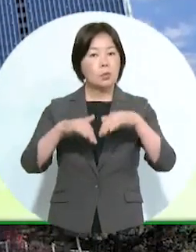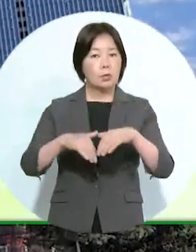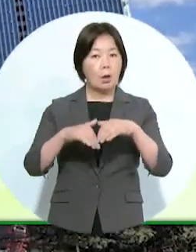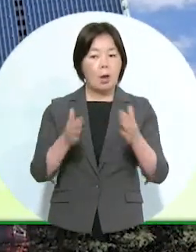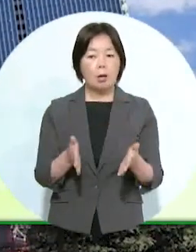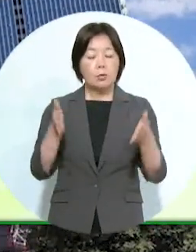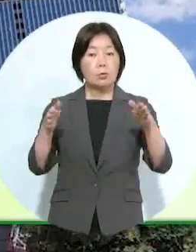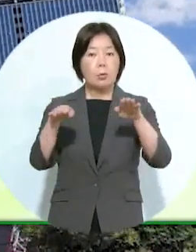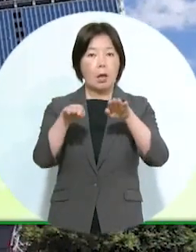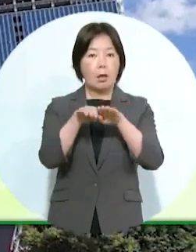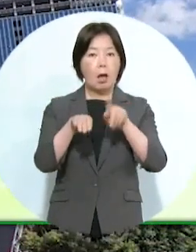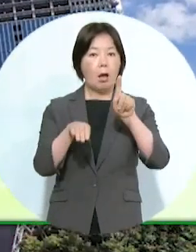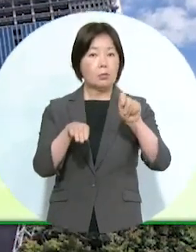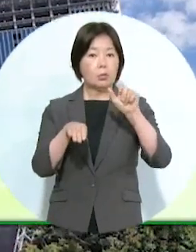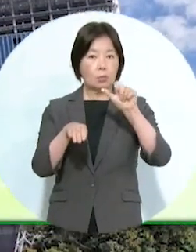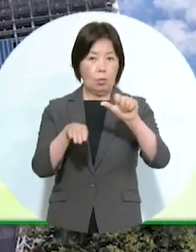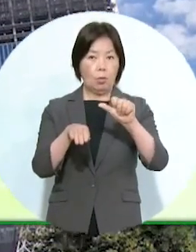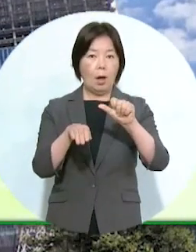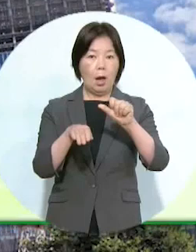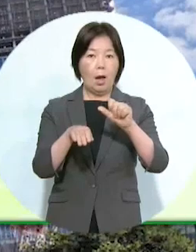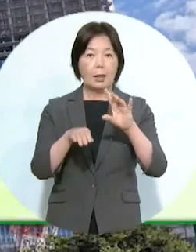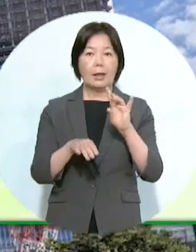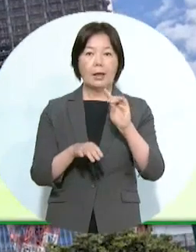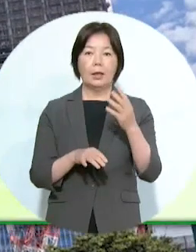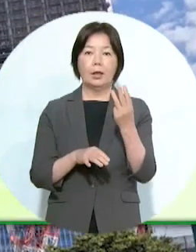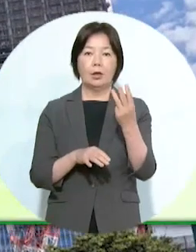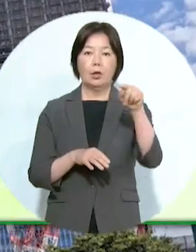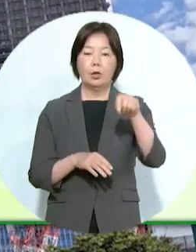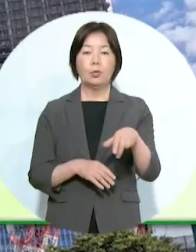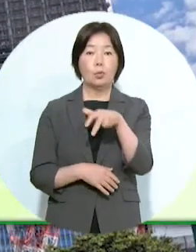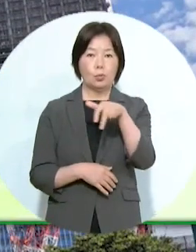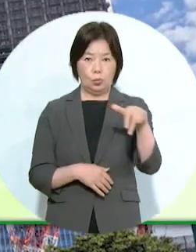エア15階にある渋谷キューズです。